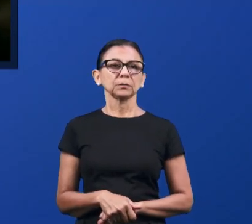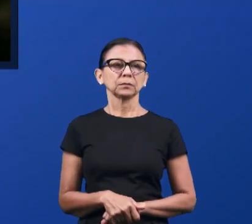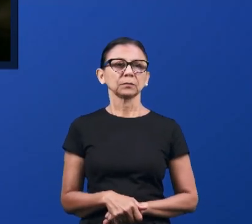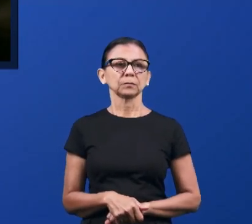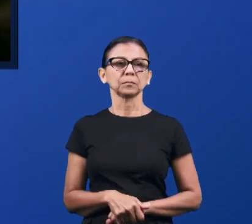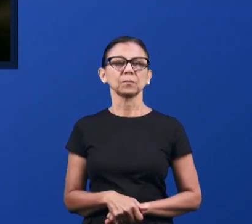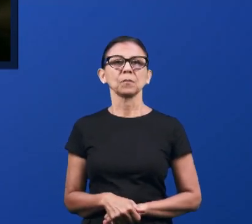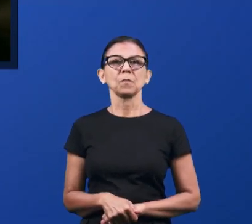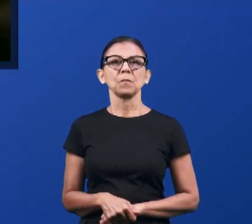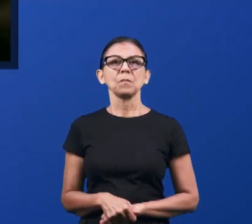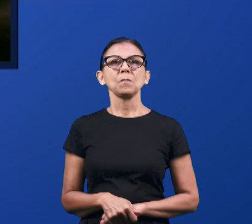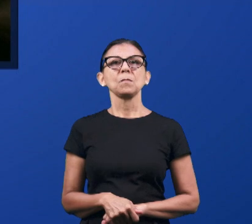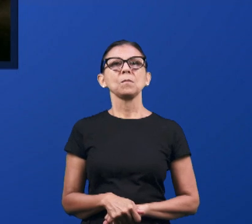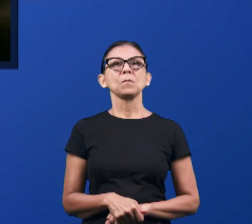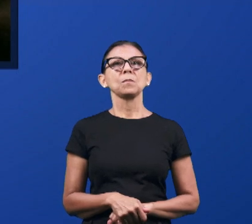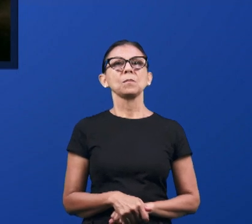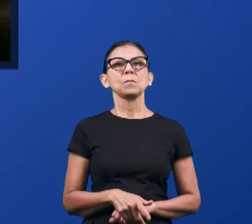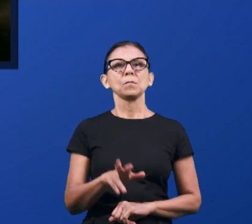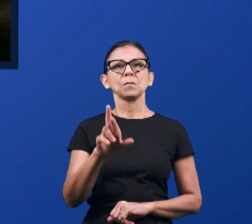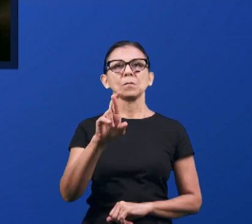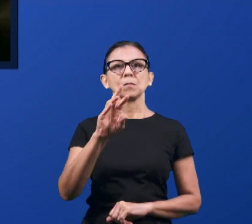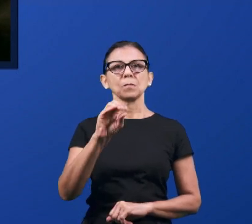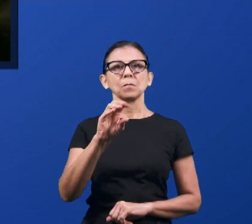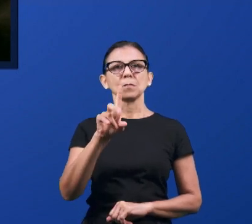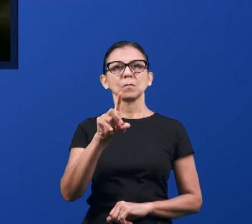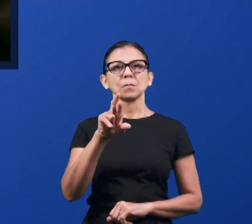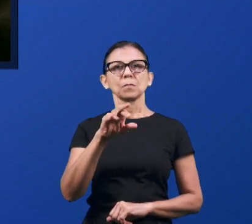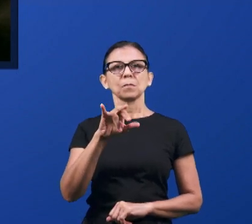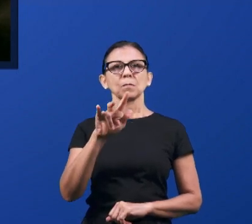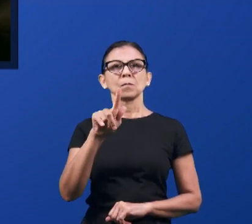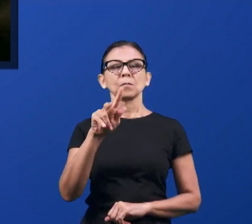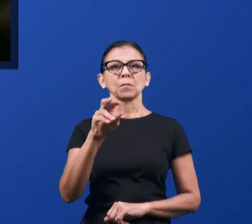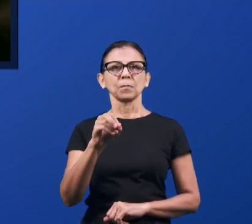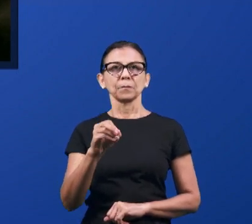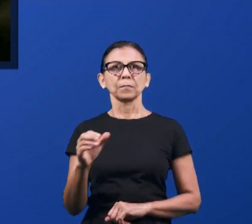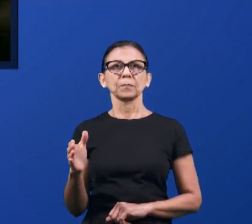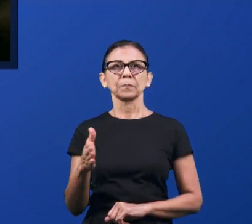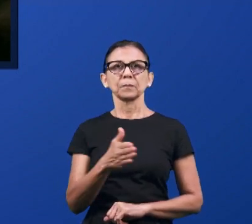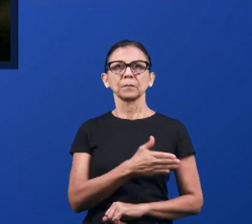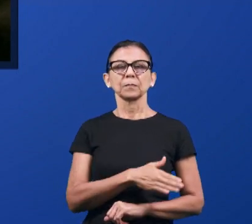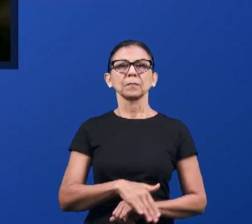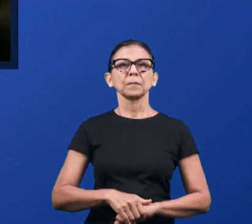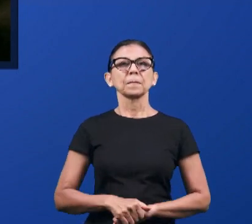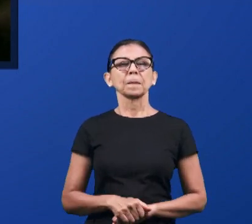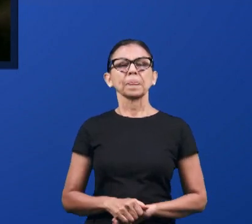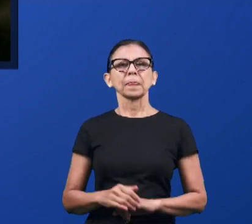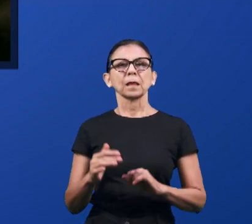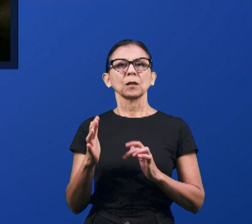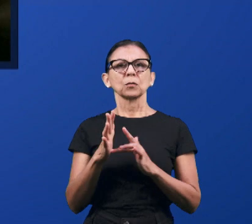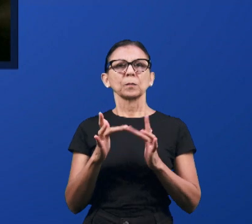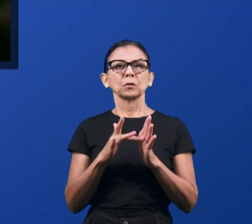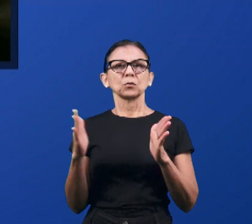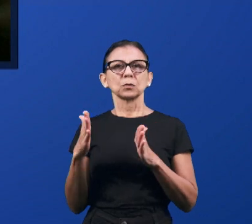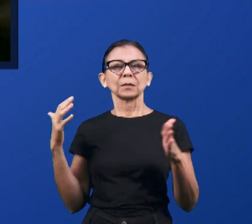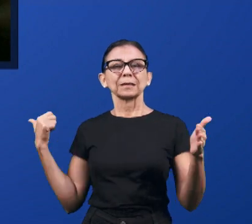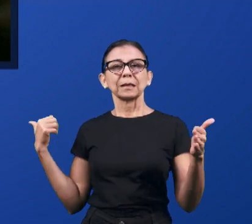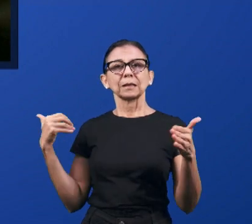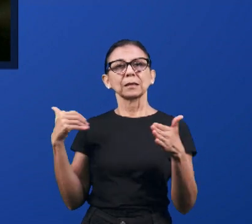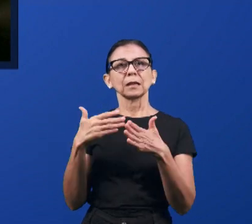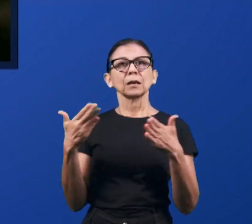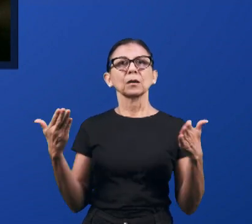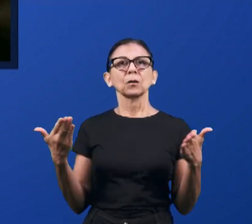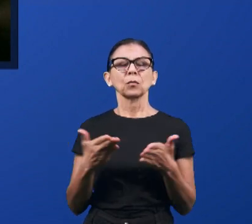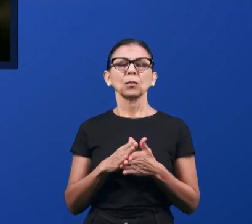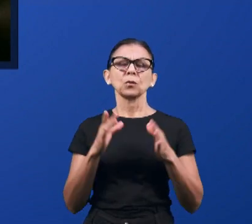La réponse à la question numéro 6, nous pouvons dire que le religieux de l'époque était